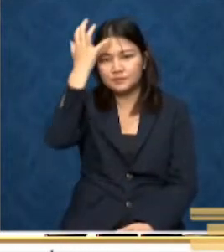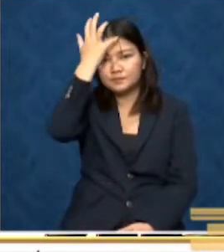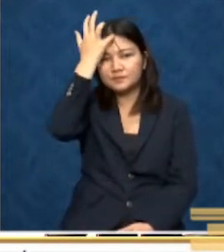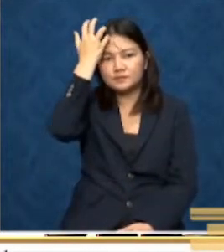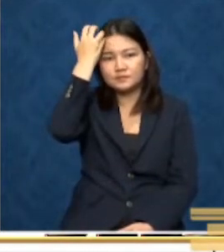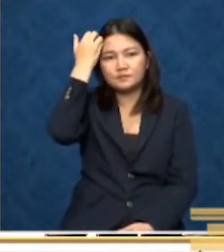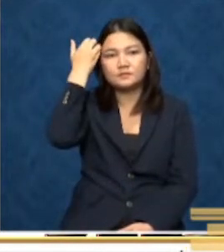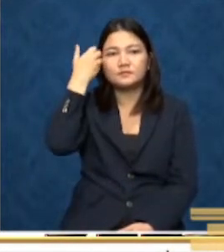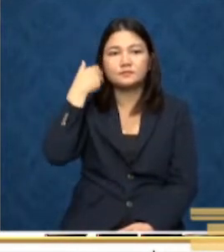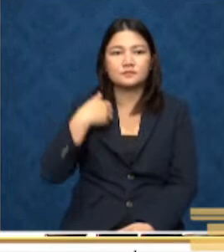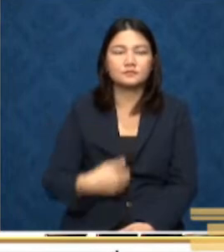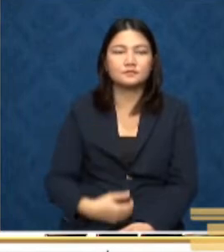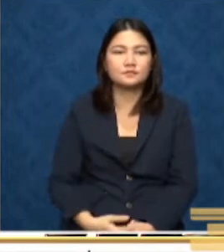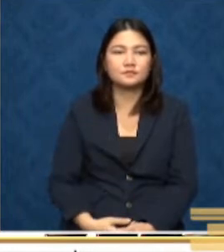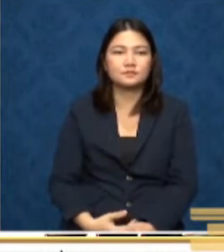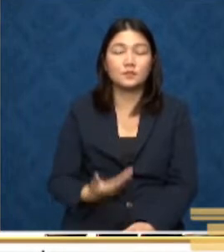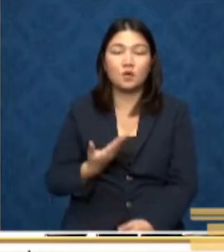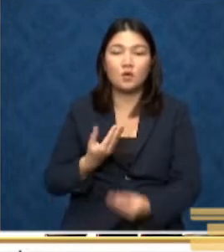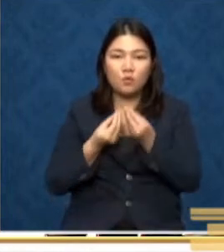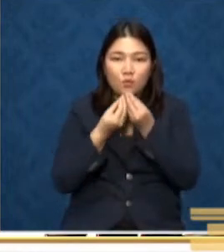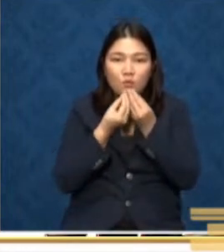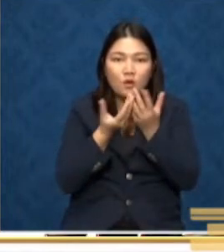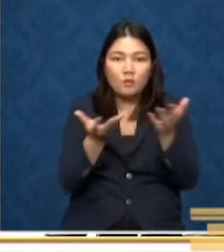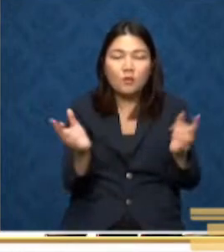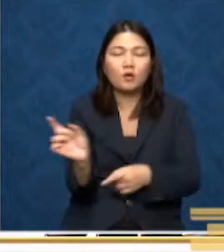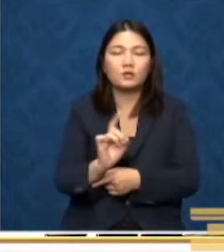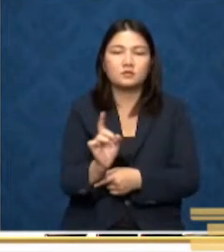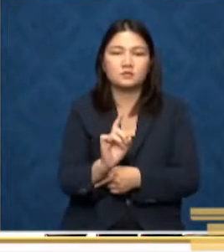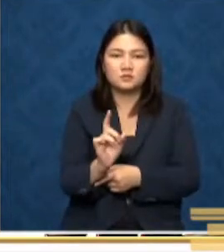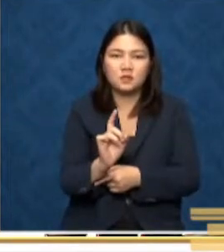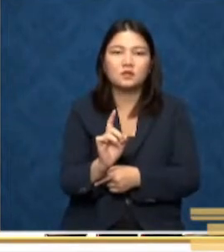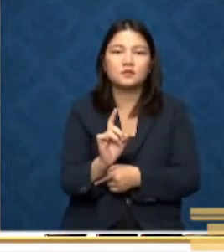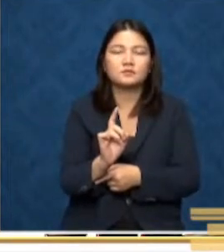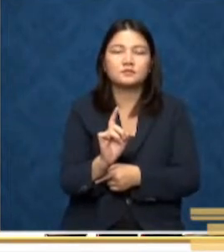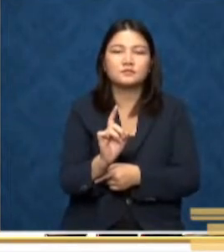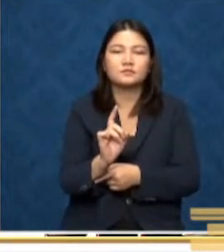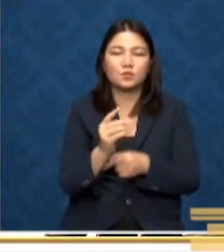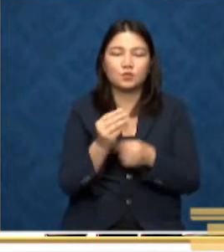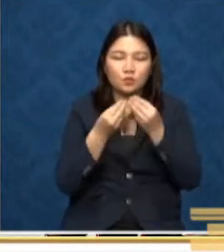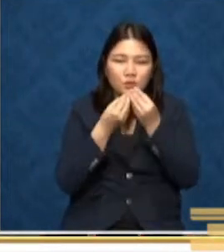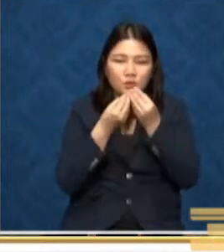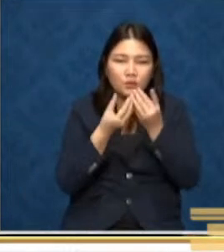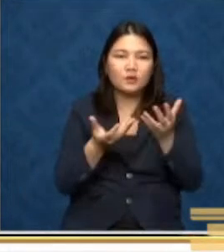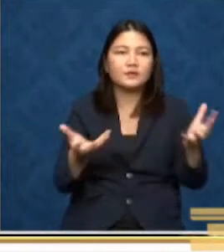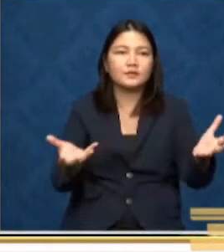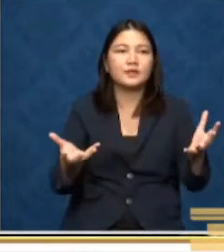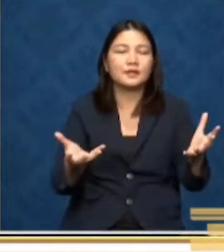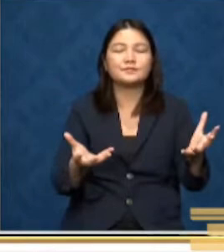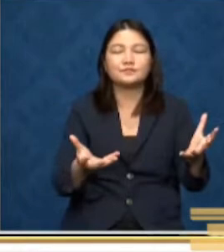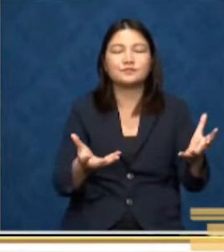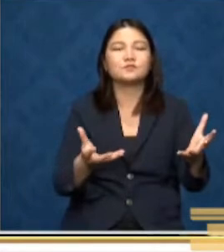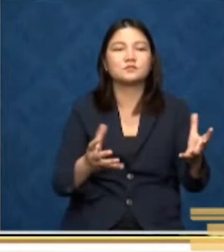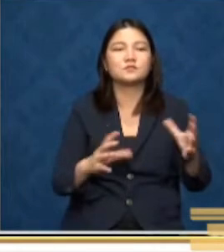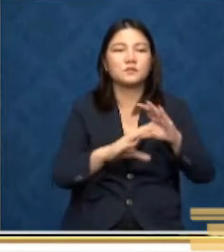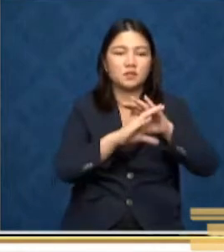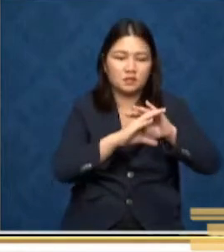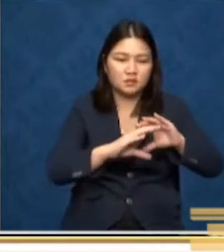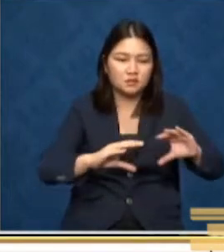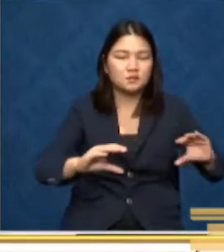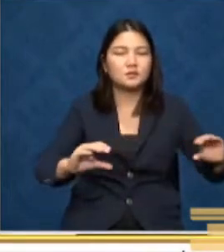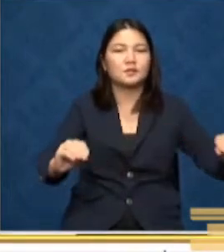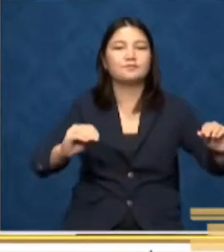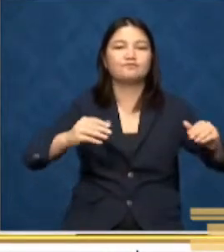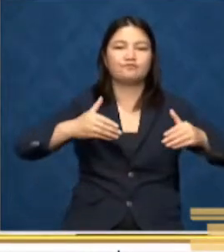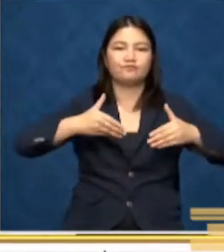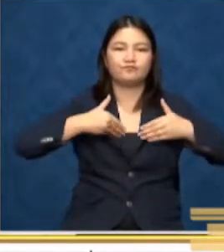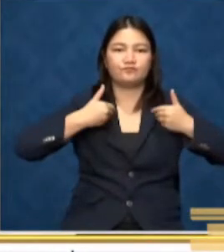ขอให้สันติสุขและสันติภาพจงเกิดขึ้นแก่พี่น้องประชาชนไทย